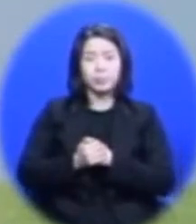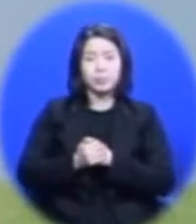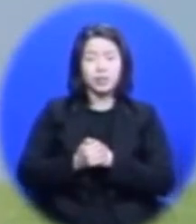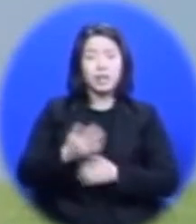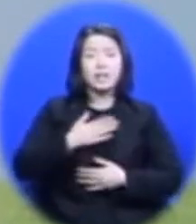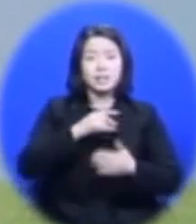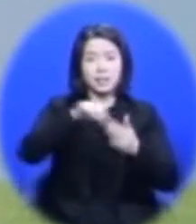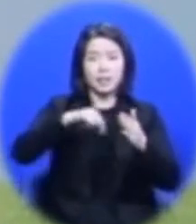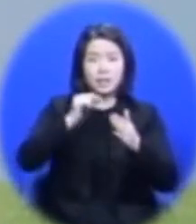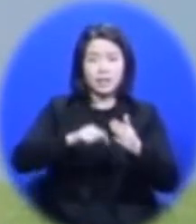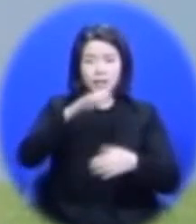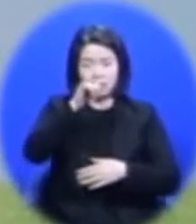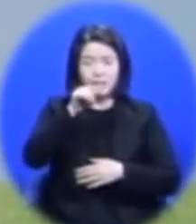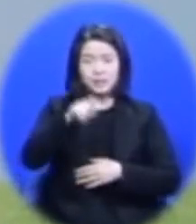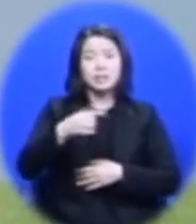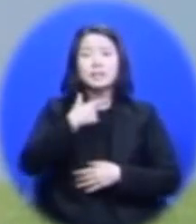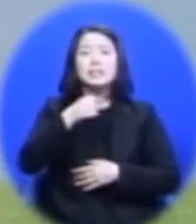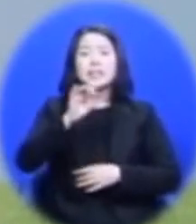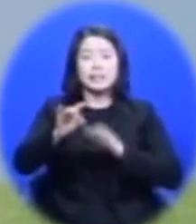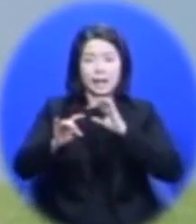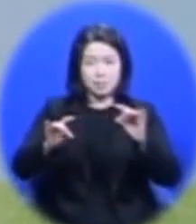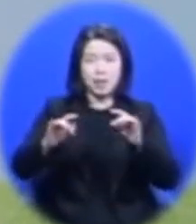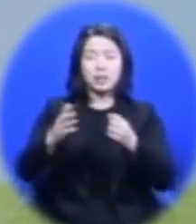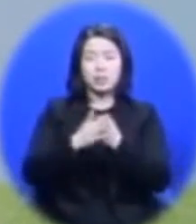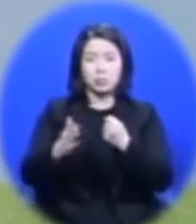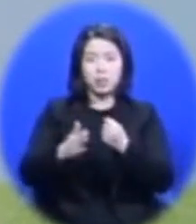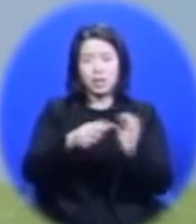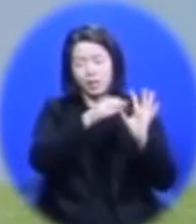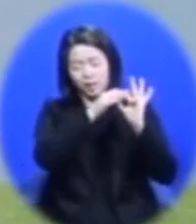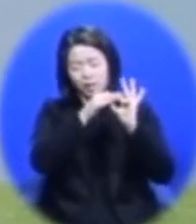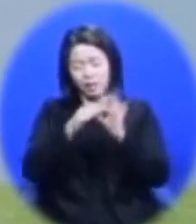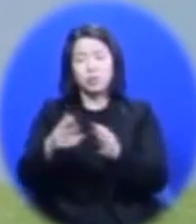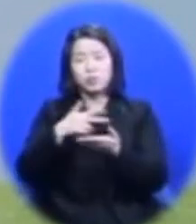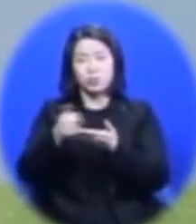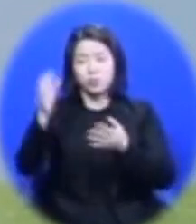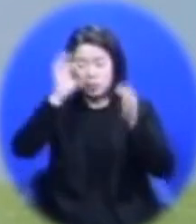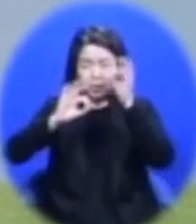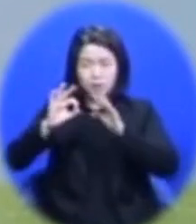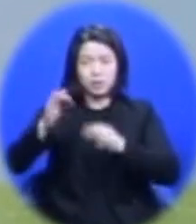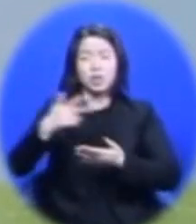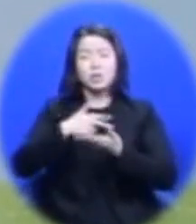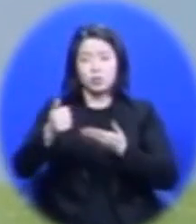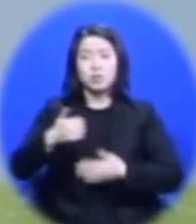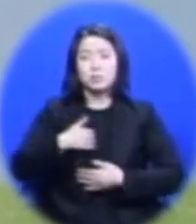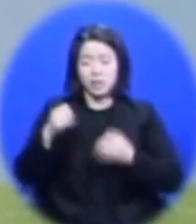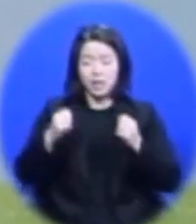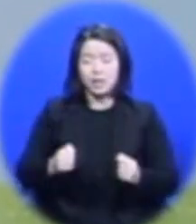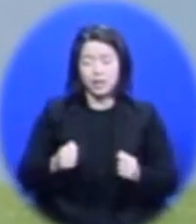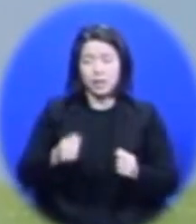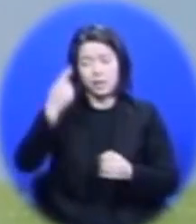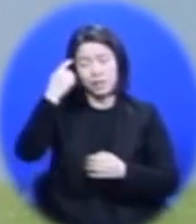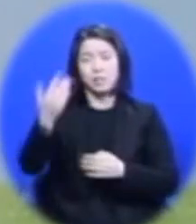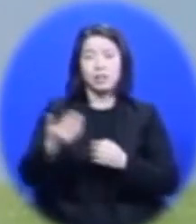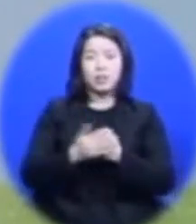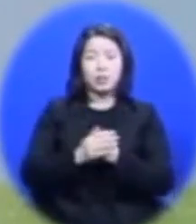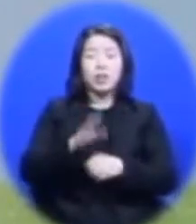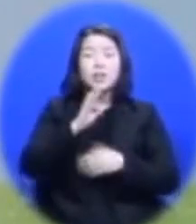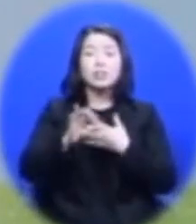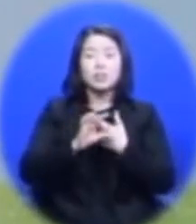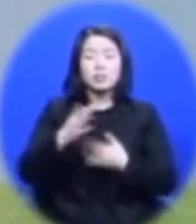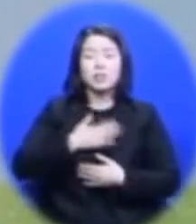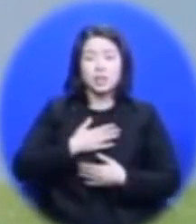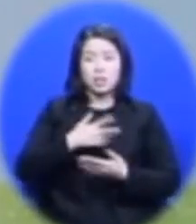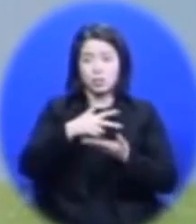제 안에 있는 그 갈망 때문에 끊임없이 주님을 찾는 주님 제 안에 계신가요? 그러면 제가 주님을